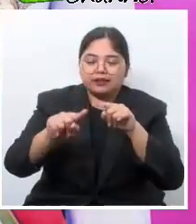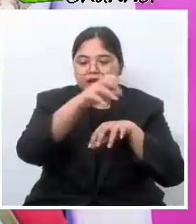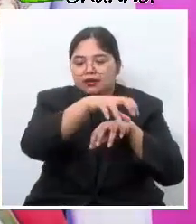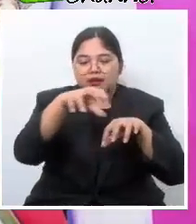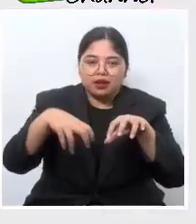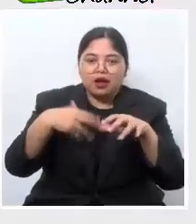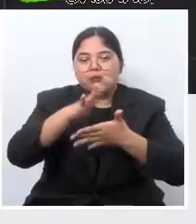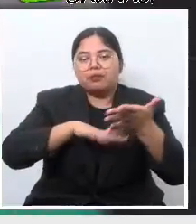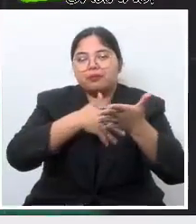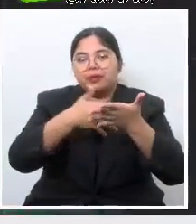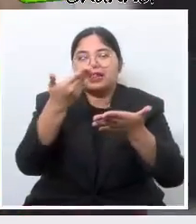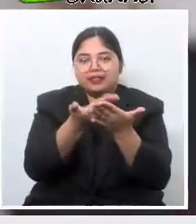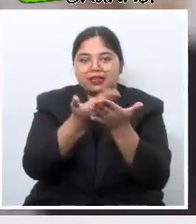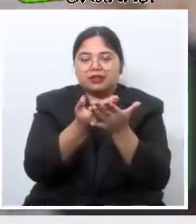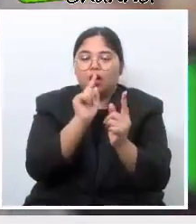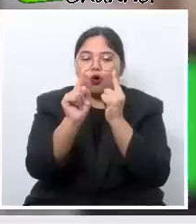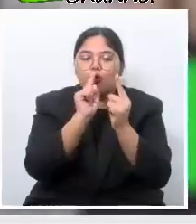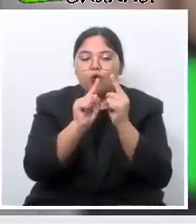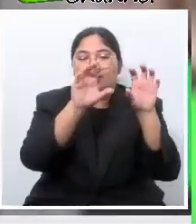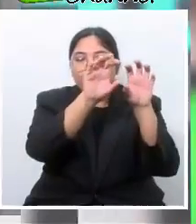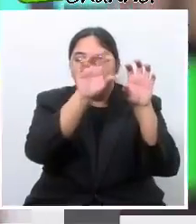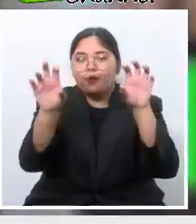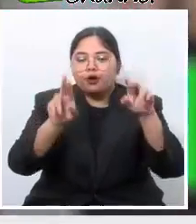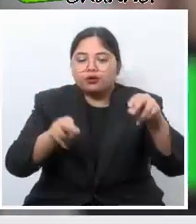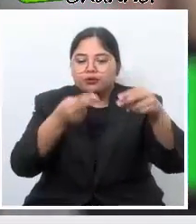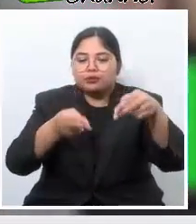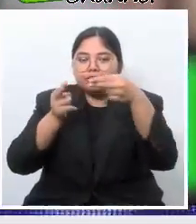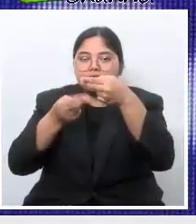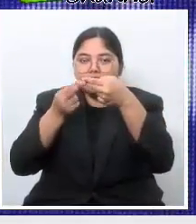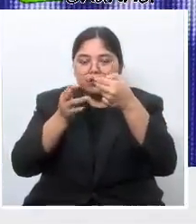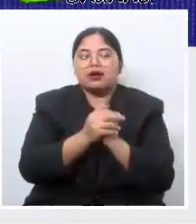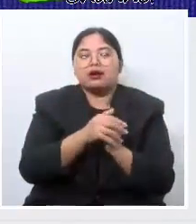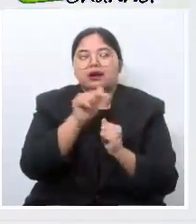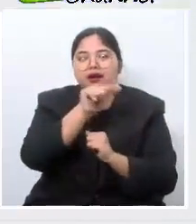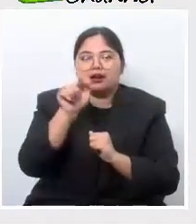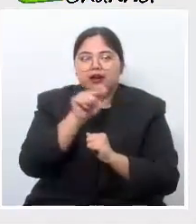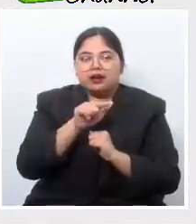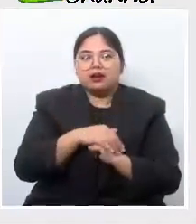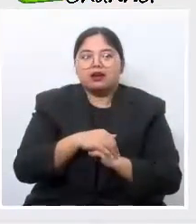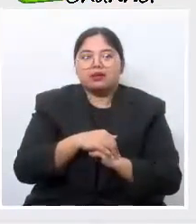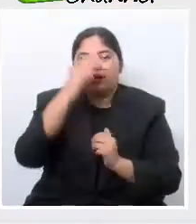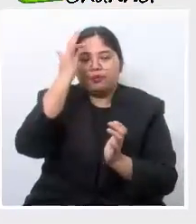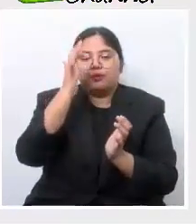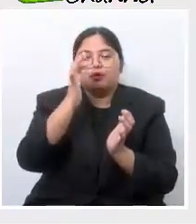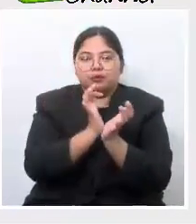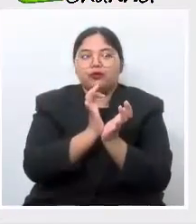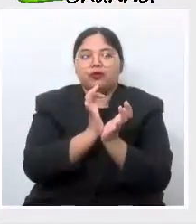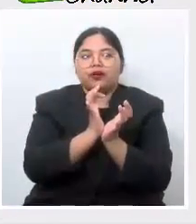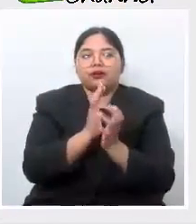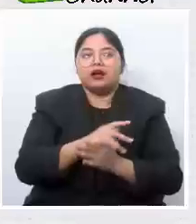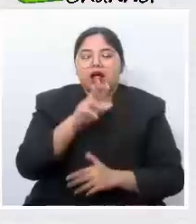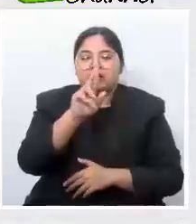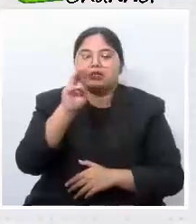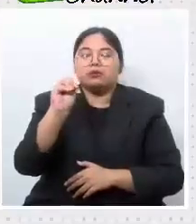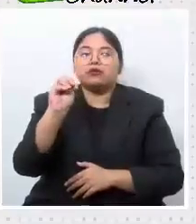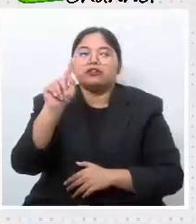การเงินร่วมพูดคุยผ่านสื่อออนไลน์ของสปท.และสกสค.พลตำรวจเอกเพิ่มพูนชิดชอบรัฐมนตรีว่